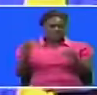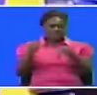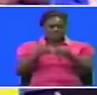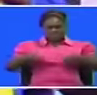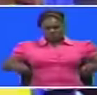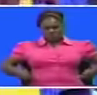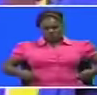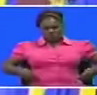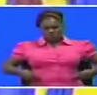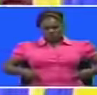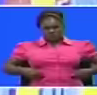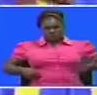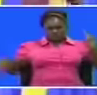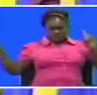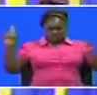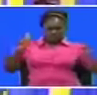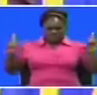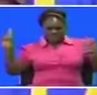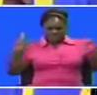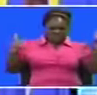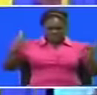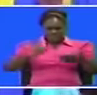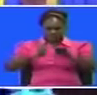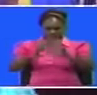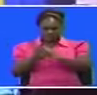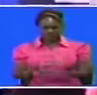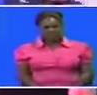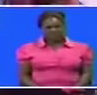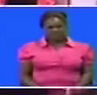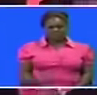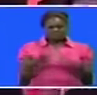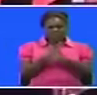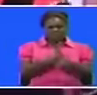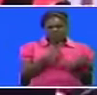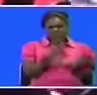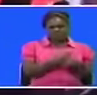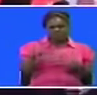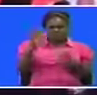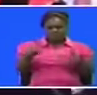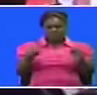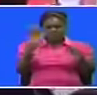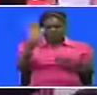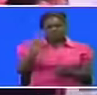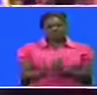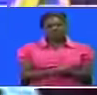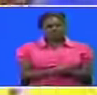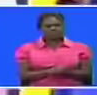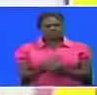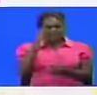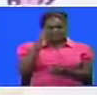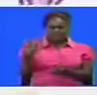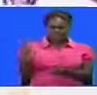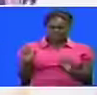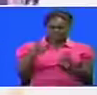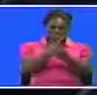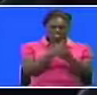vijana akashiriki densi ya mabadiliko. Naona mambo yakibadilika. Yabadilika kwa wema wako. Naona